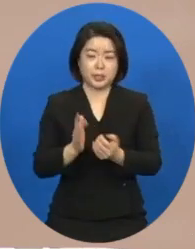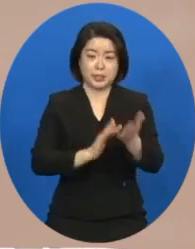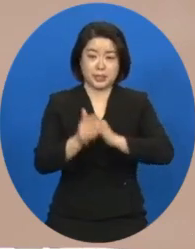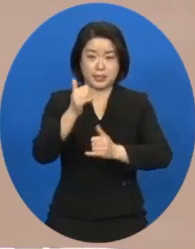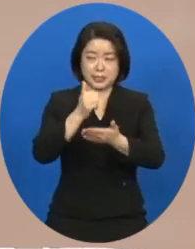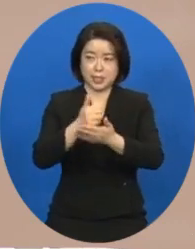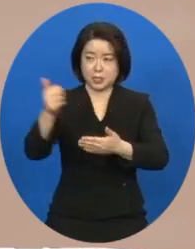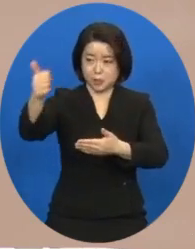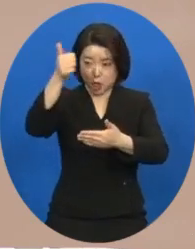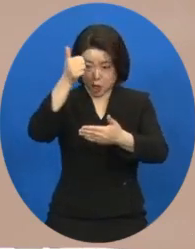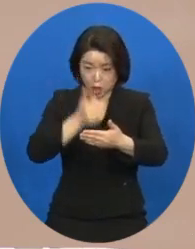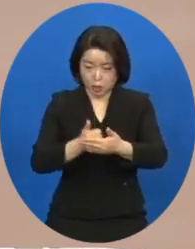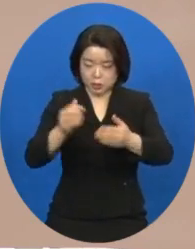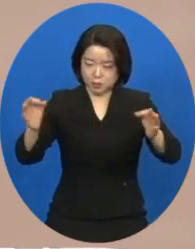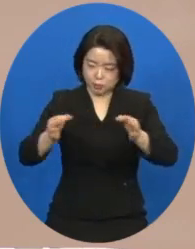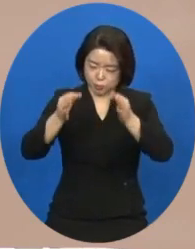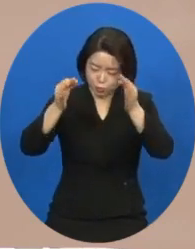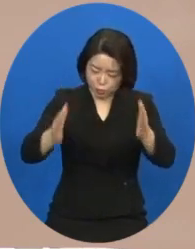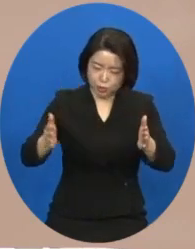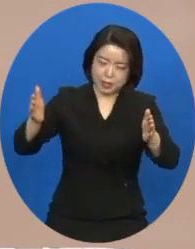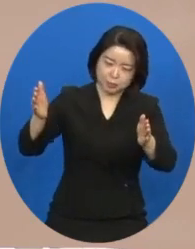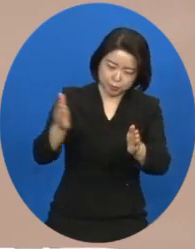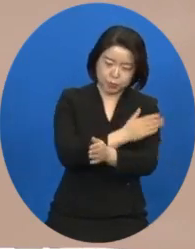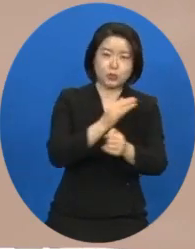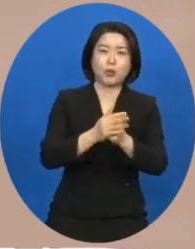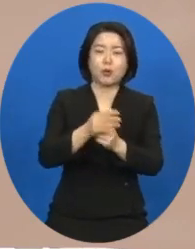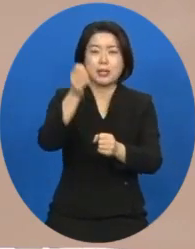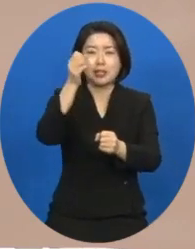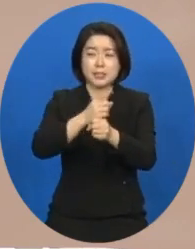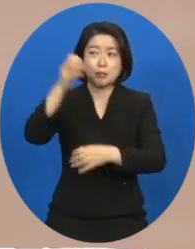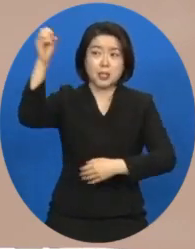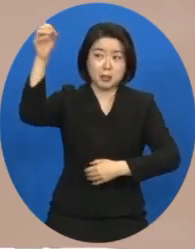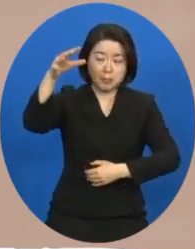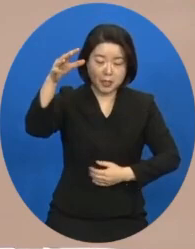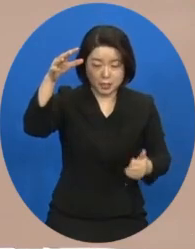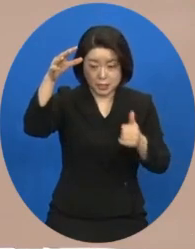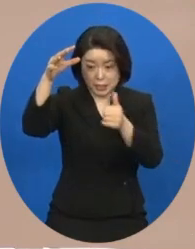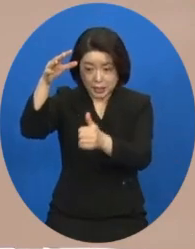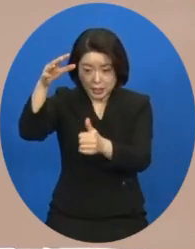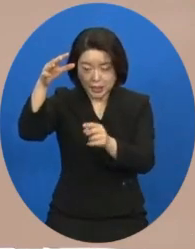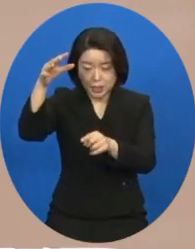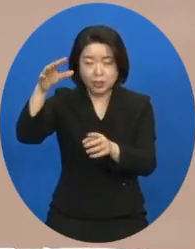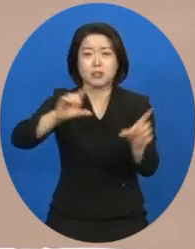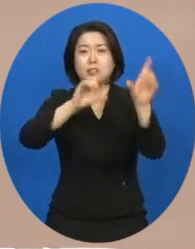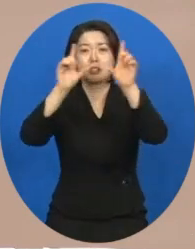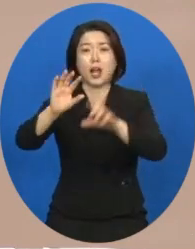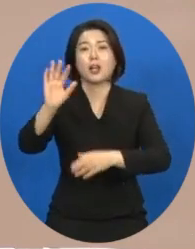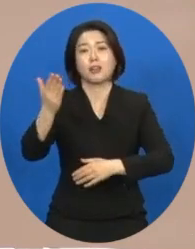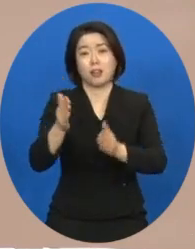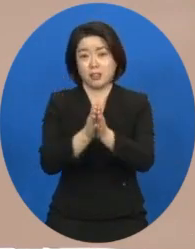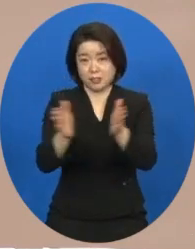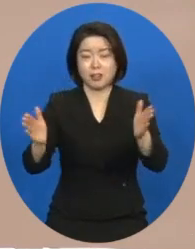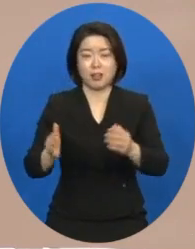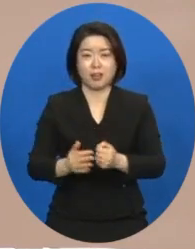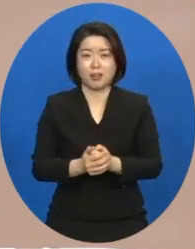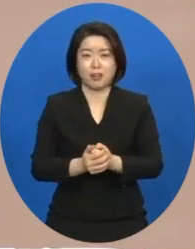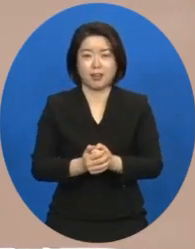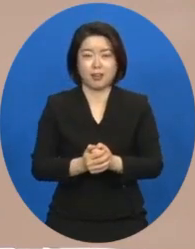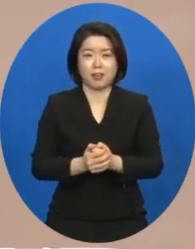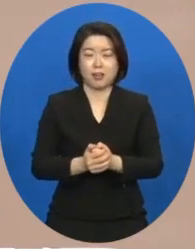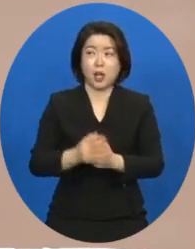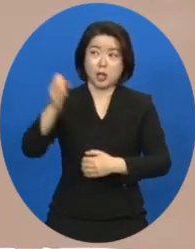영접한 순간에 이미 빛 가운데 살게 된 거예요. 예수님이, 빛이신